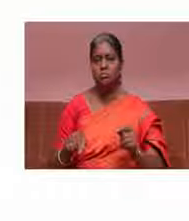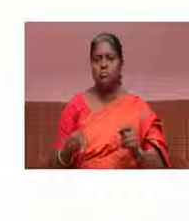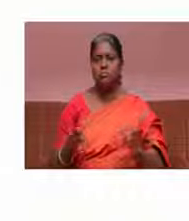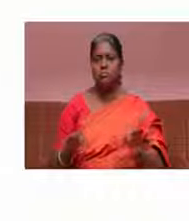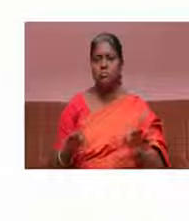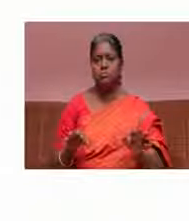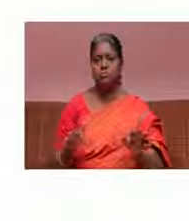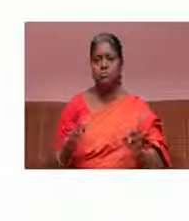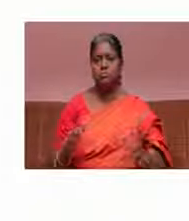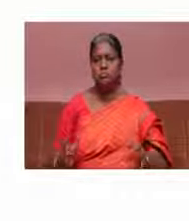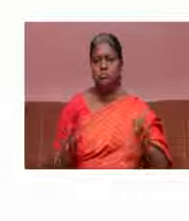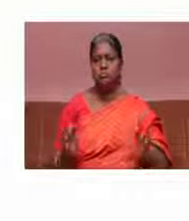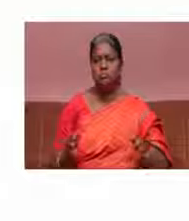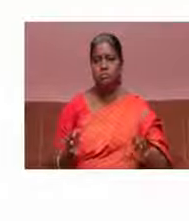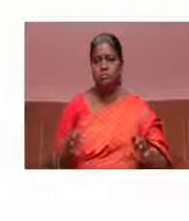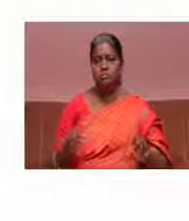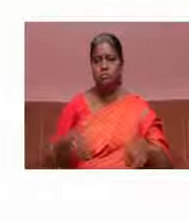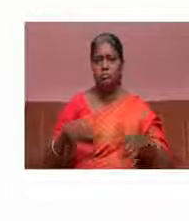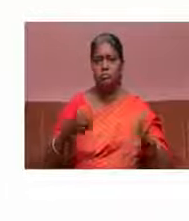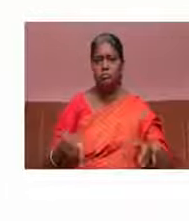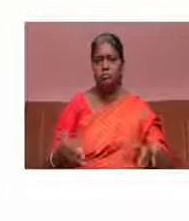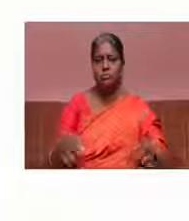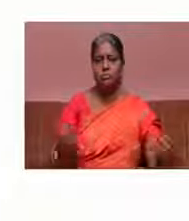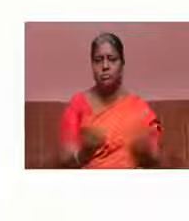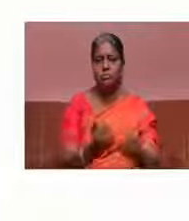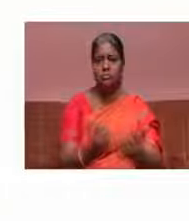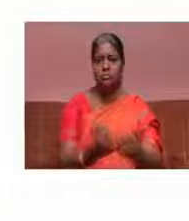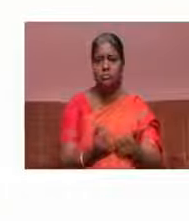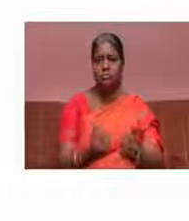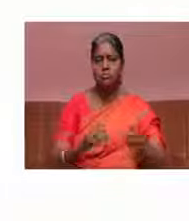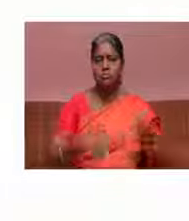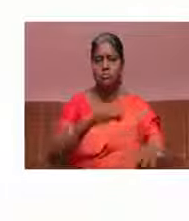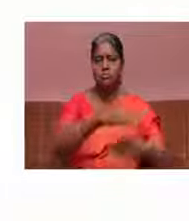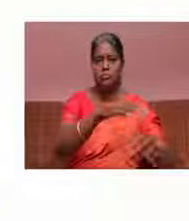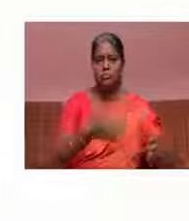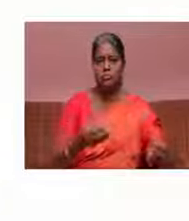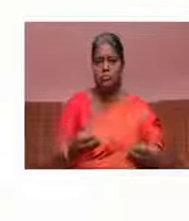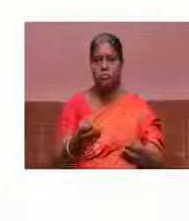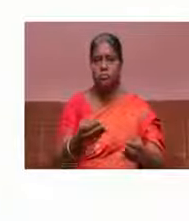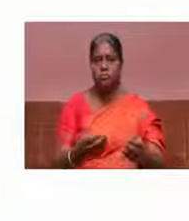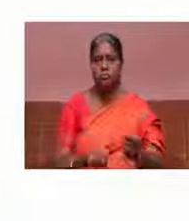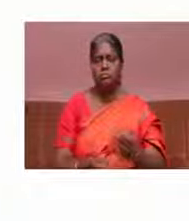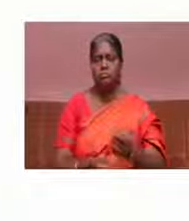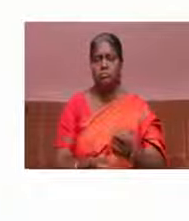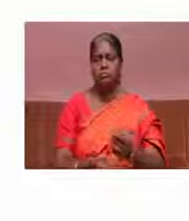இது டிப்பர். வீல்சேர் முன் உள்ள இடங்களை தாண்டி செல்ல இது உதவி